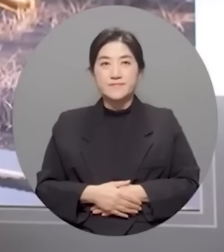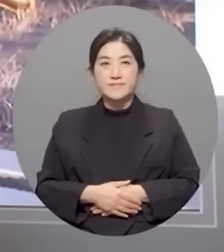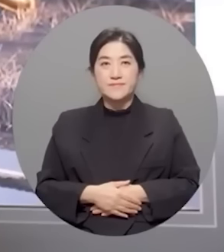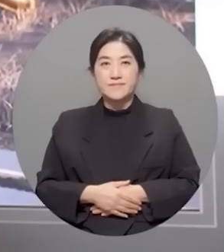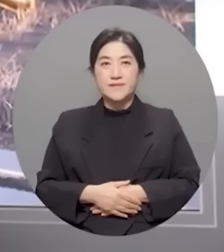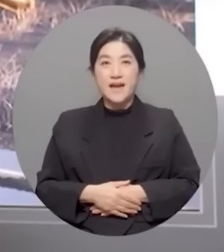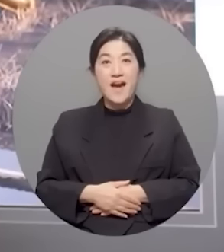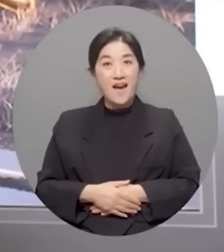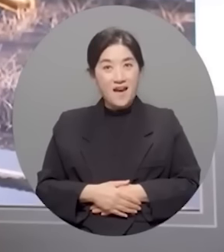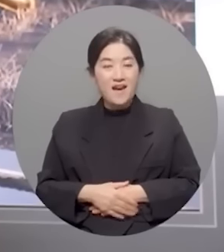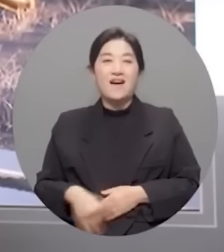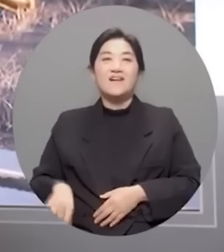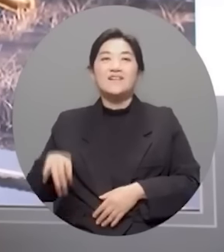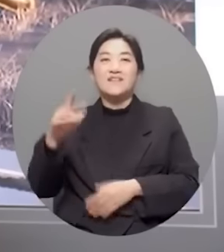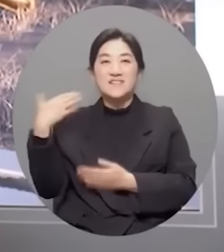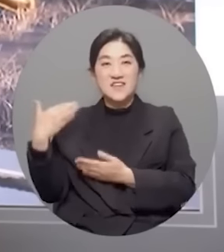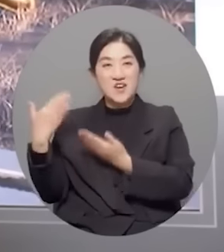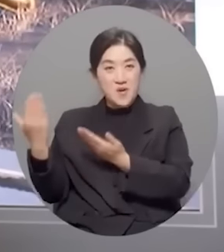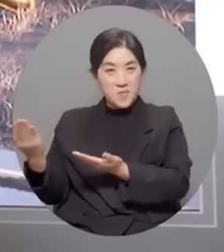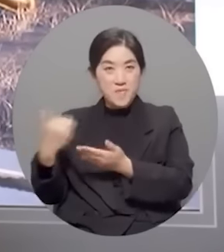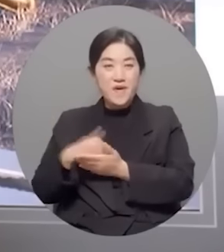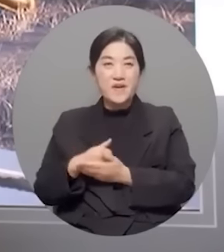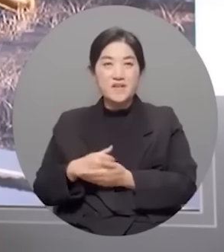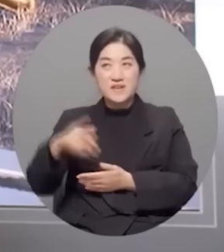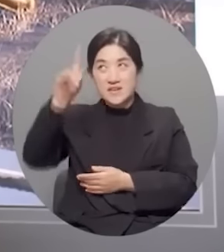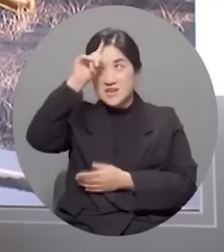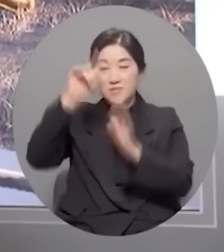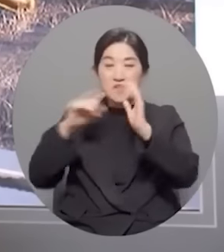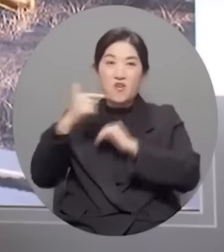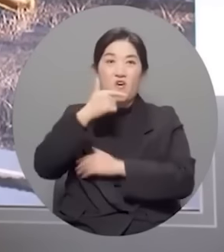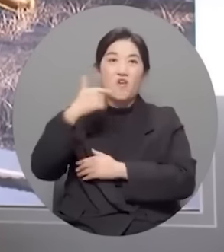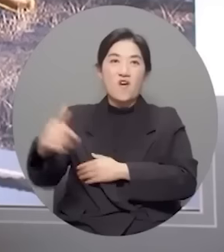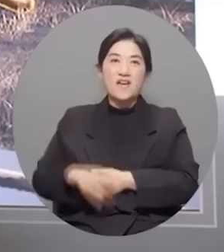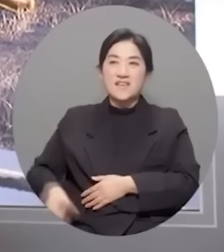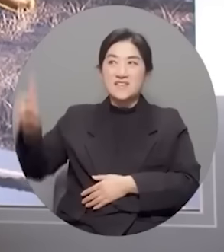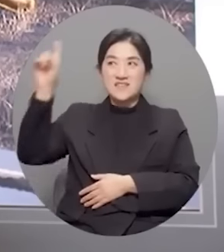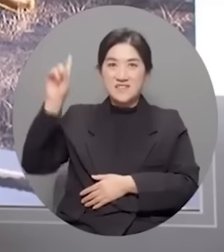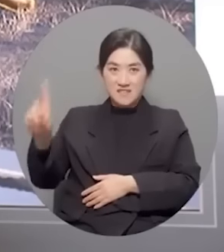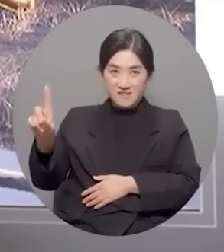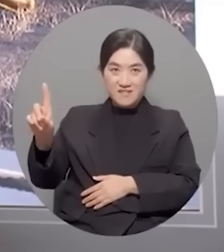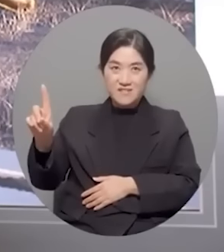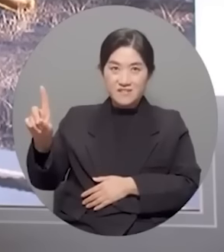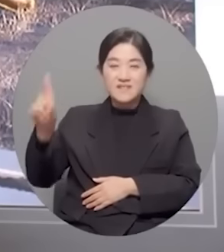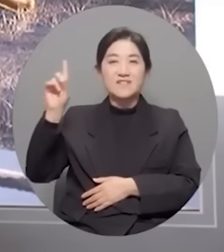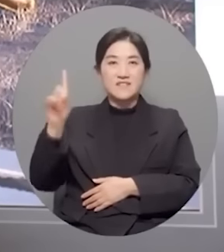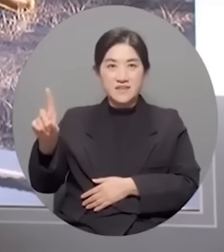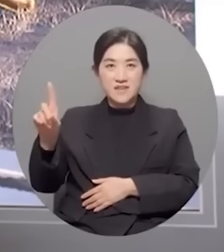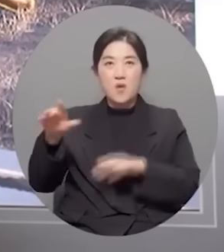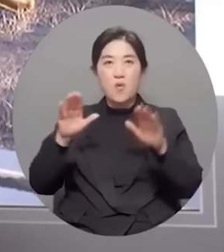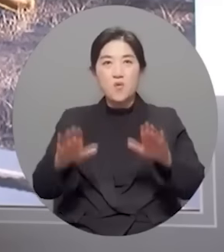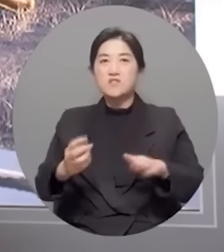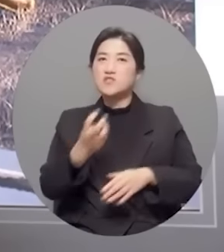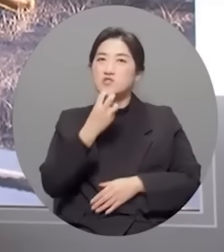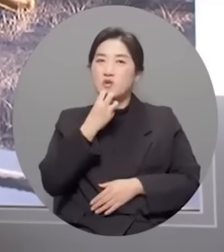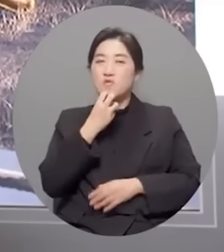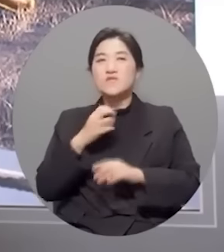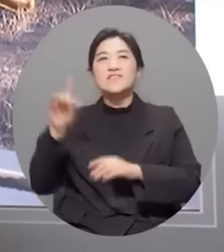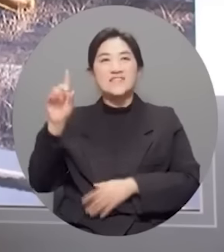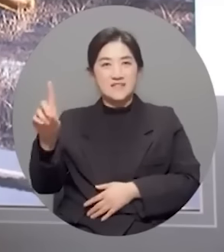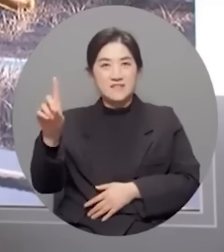보시죠네 지금 제 옆에는 키보다 더 큰 1이 있습니다 1 오늘 서울은